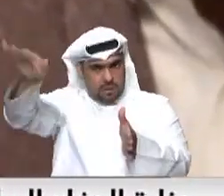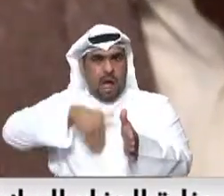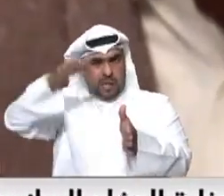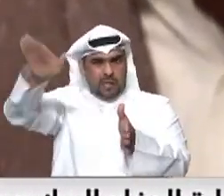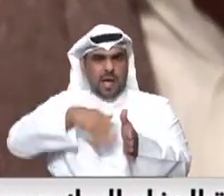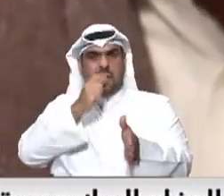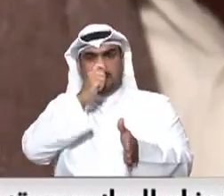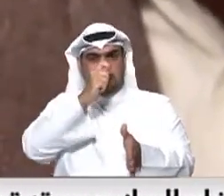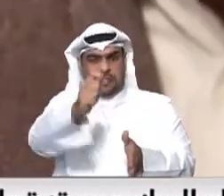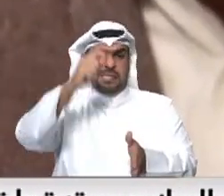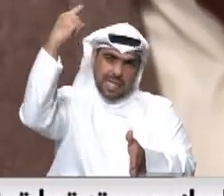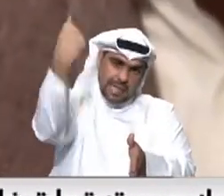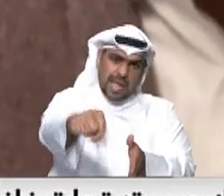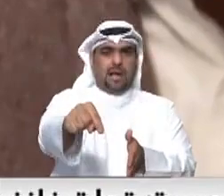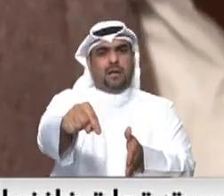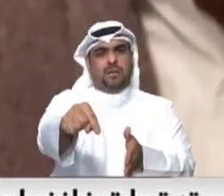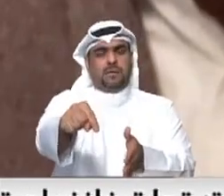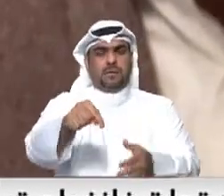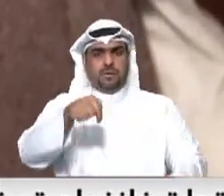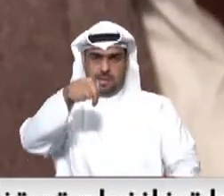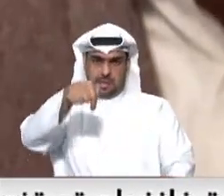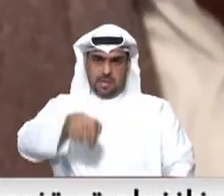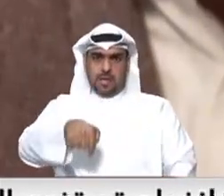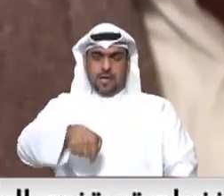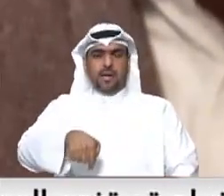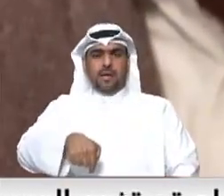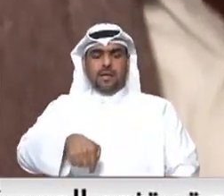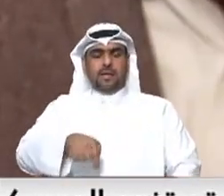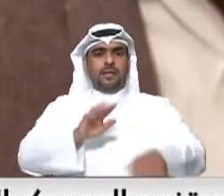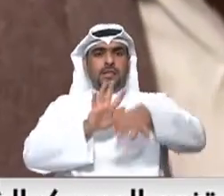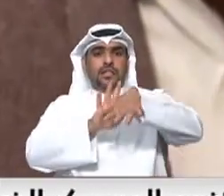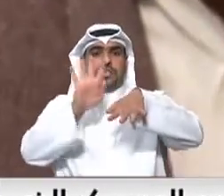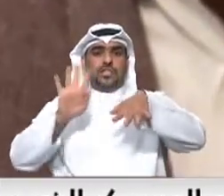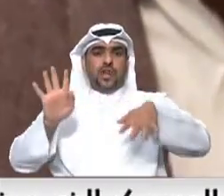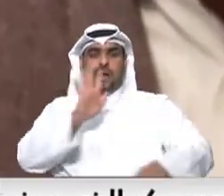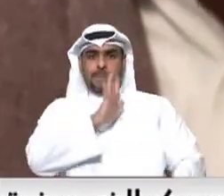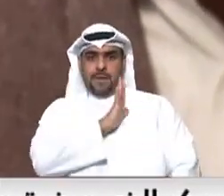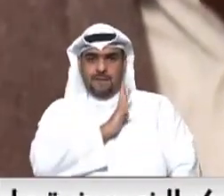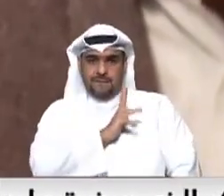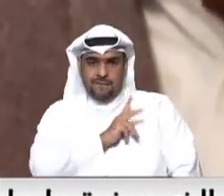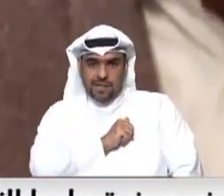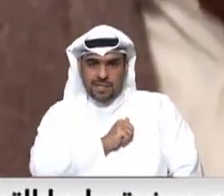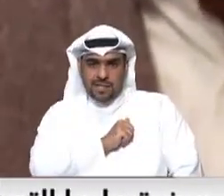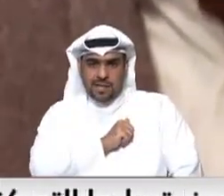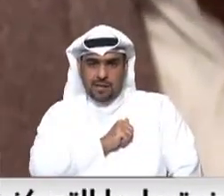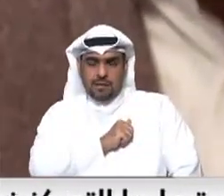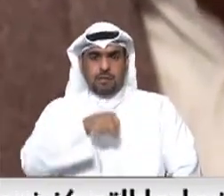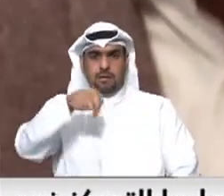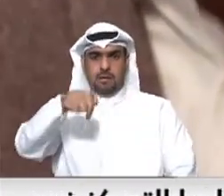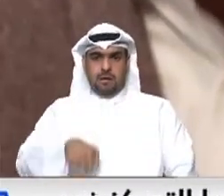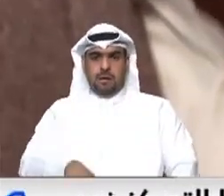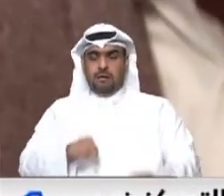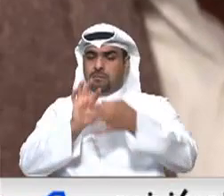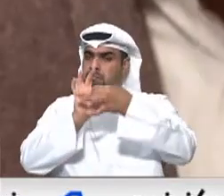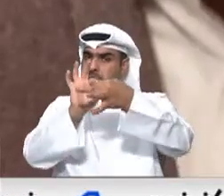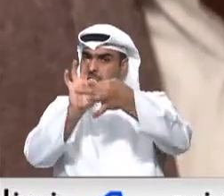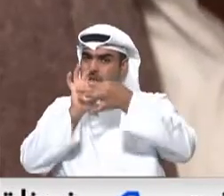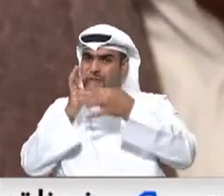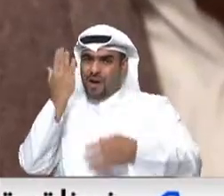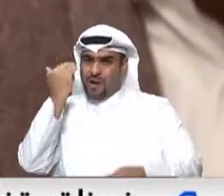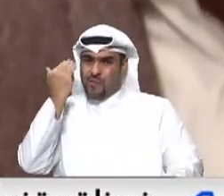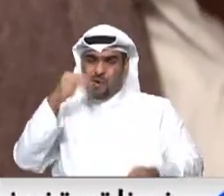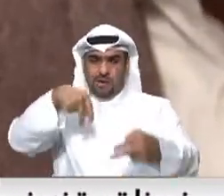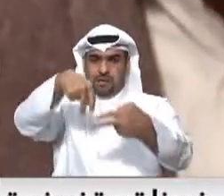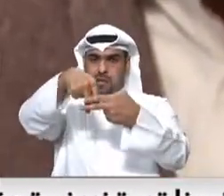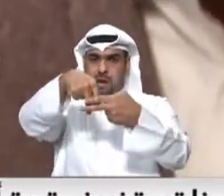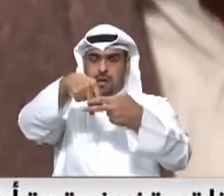المستوى السياسي الذي اتخذ جملة من القرارات قبل أيام وعلى رأسها وقف التنسيق الأمني مع الاحتلال الإسرائيلي وكذلك